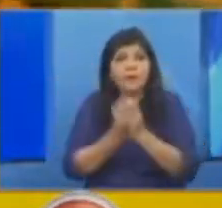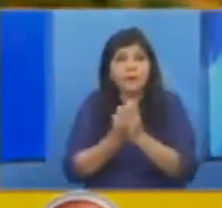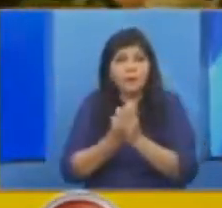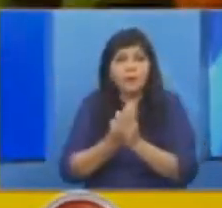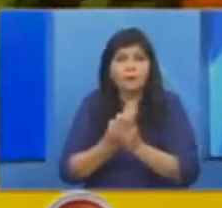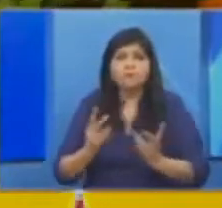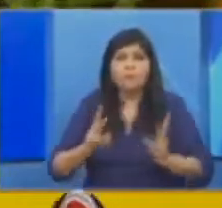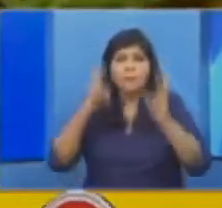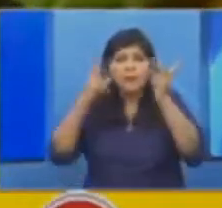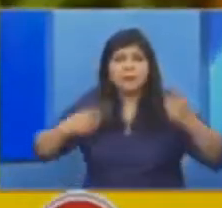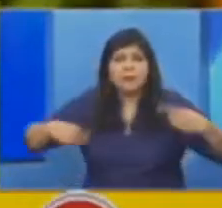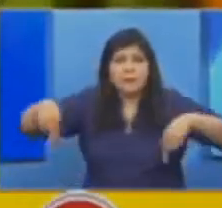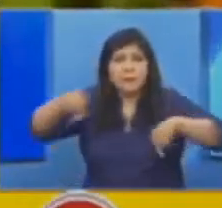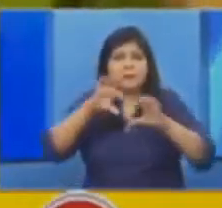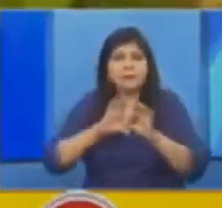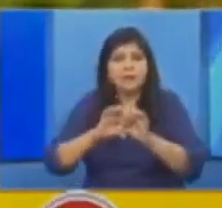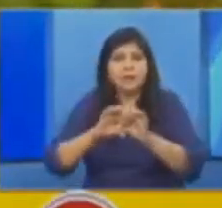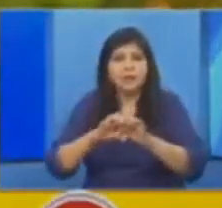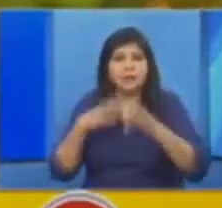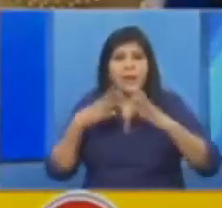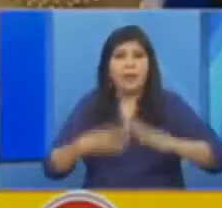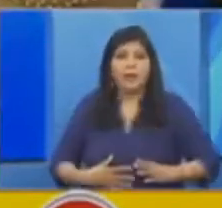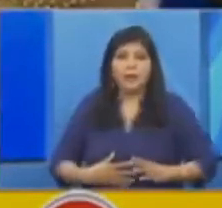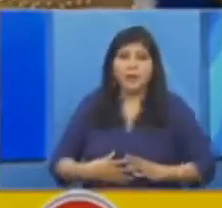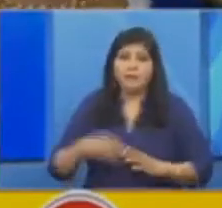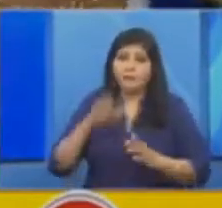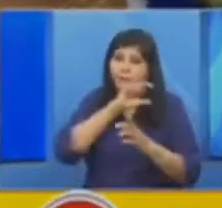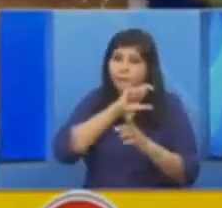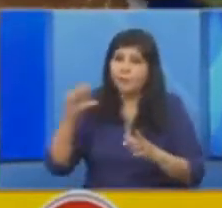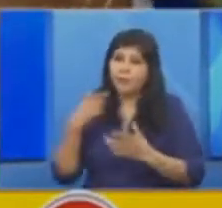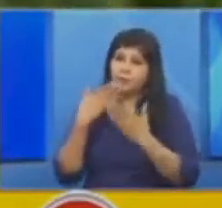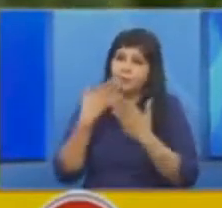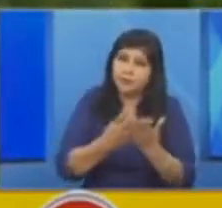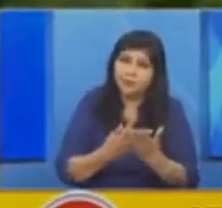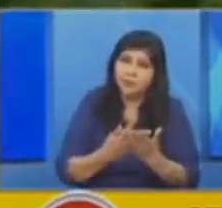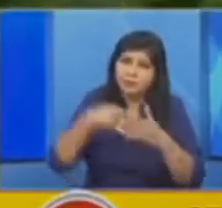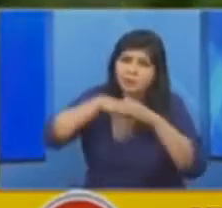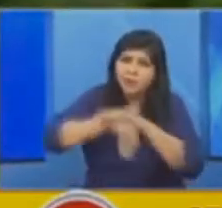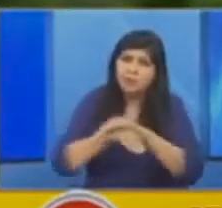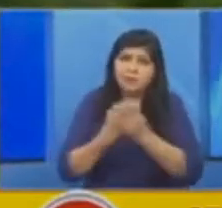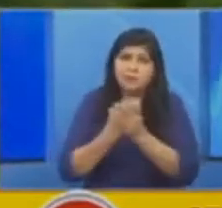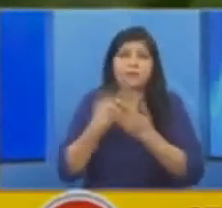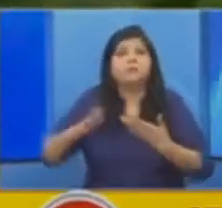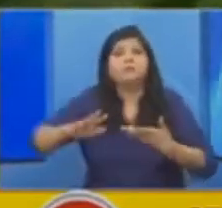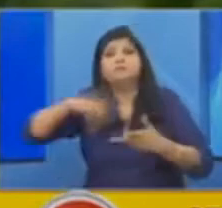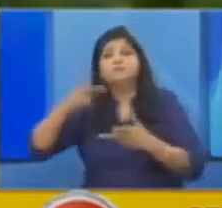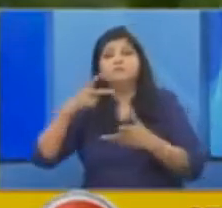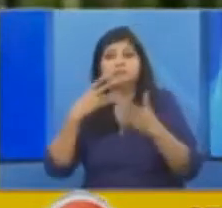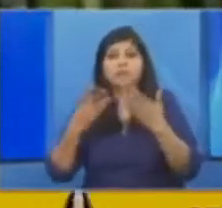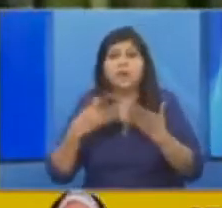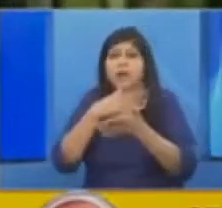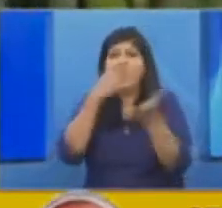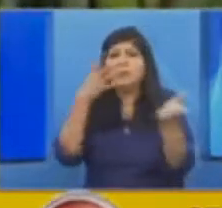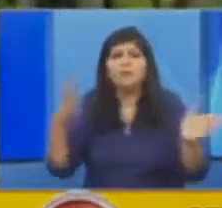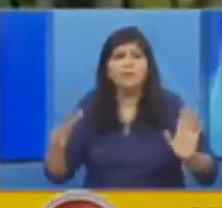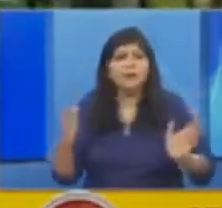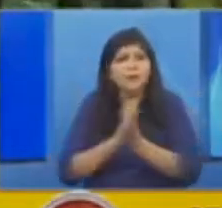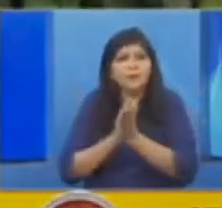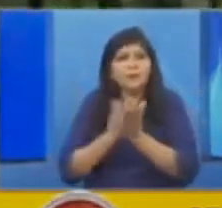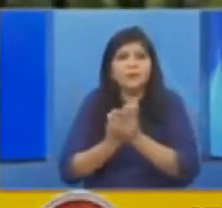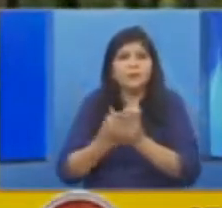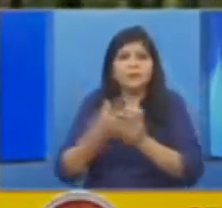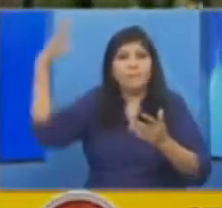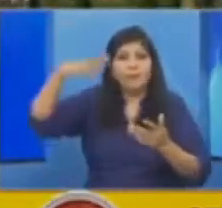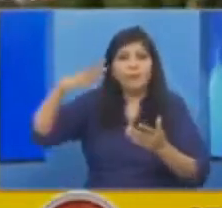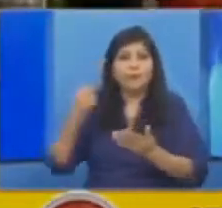साथ सहज जीवन का संदेश छिपा होता है तो दूसरी और कई सारे पर्व प्रकूति